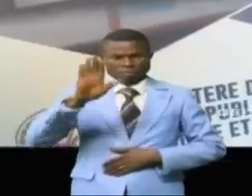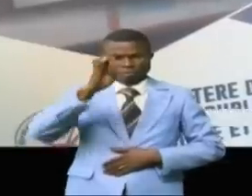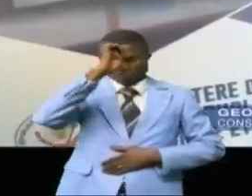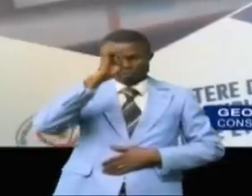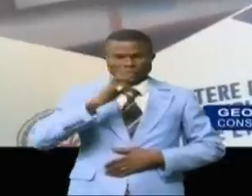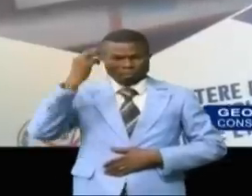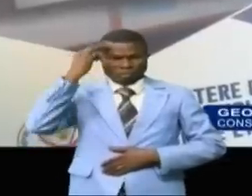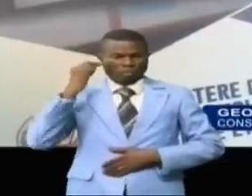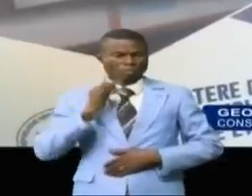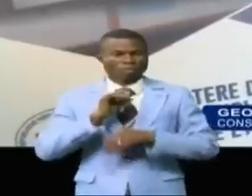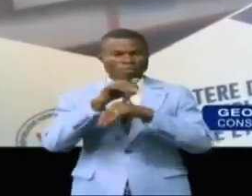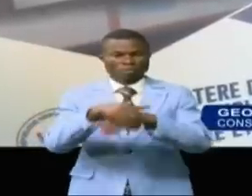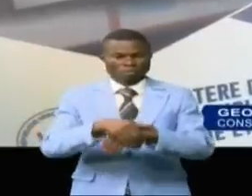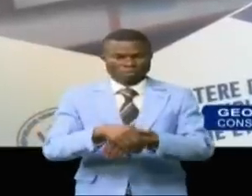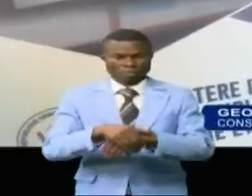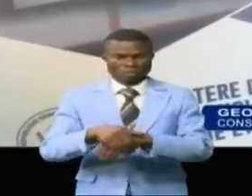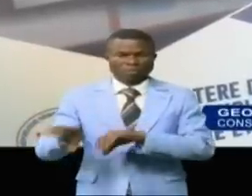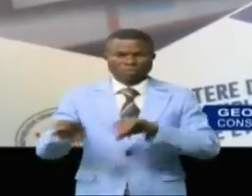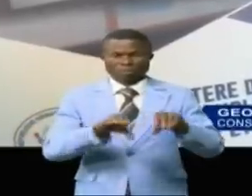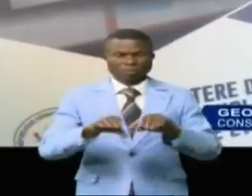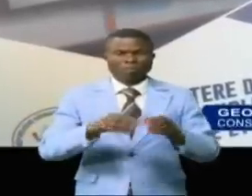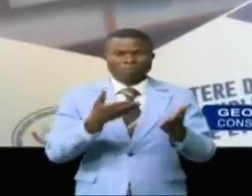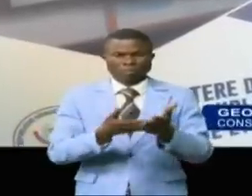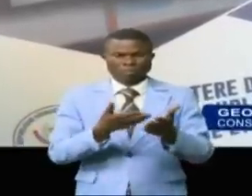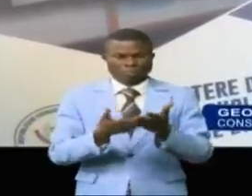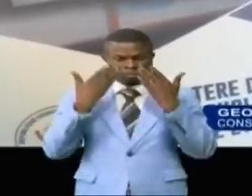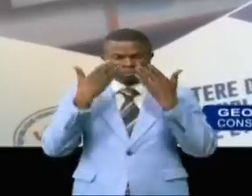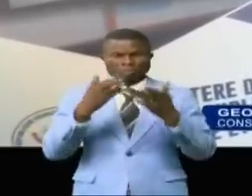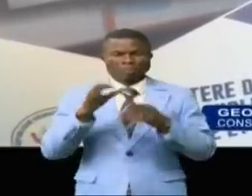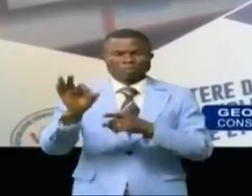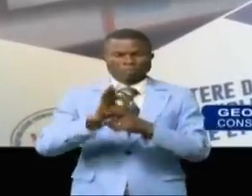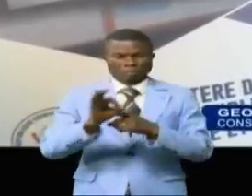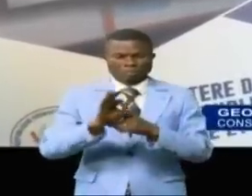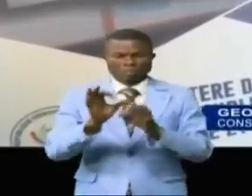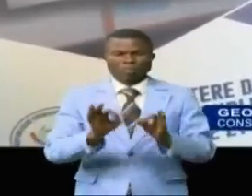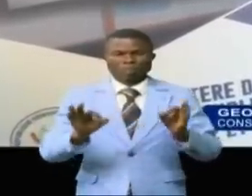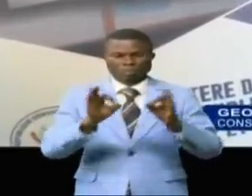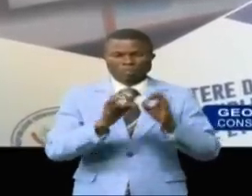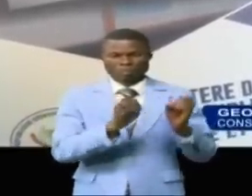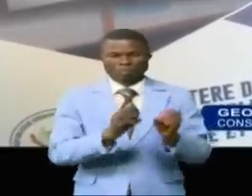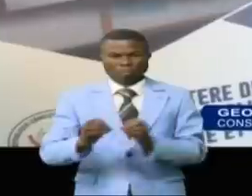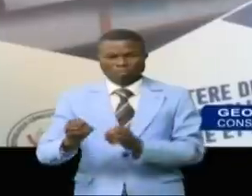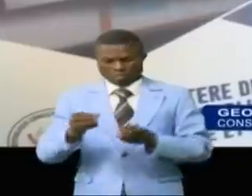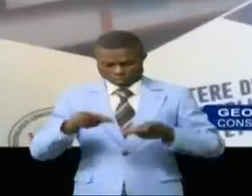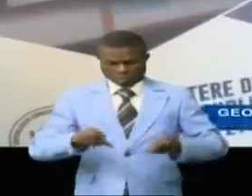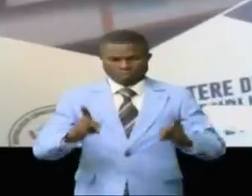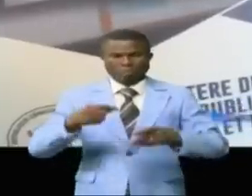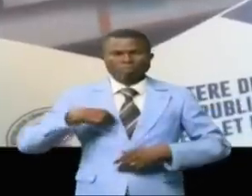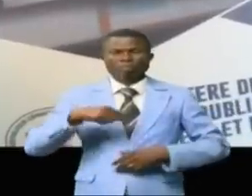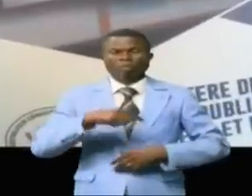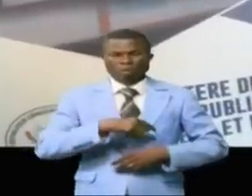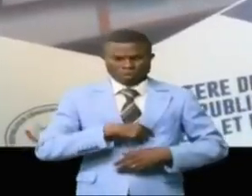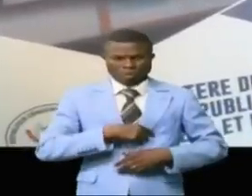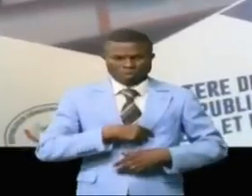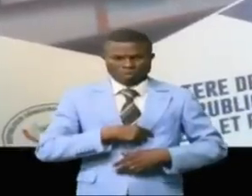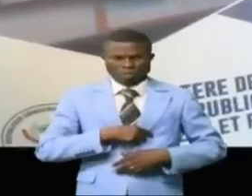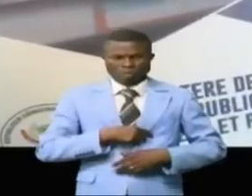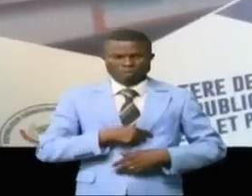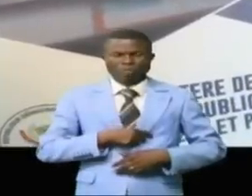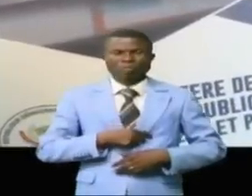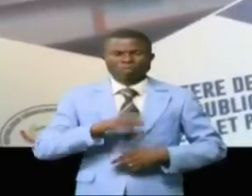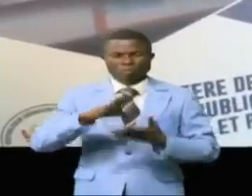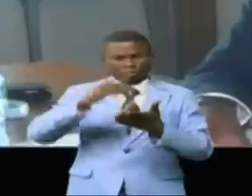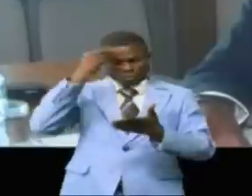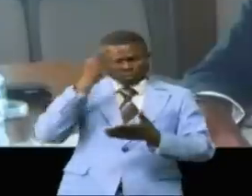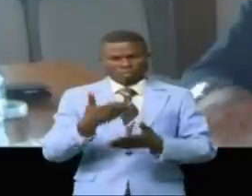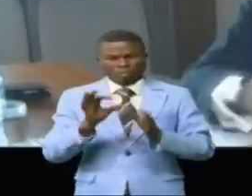Ministre pour participer à ces négociations. Et voilà, cet atelier est donc organisé pour permettre, nous permettre à recueillir les